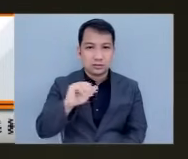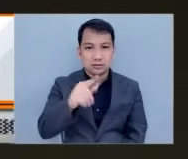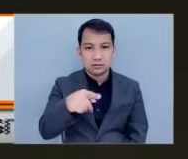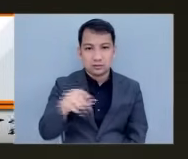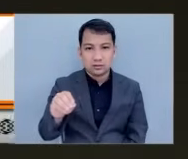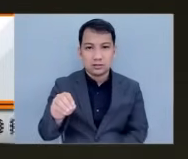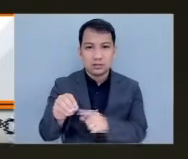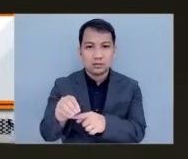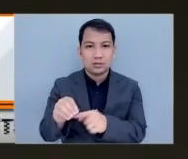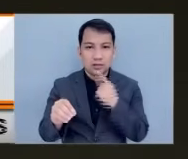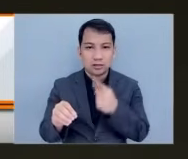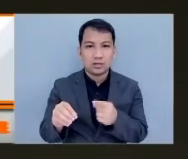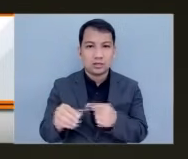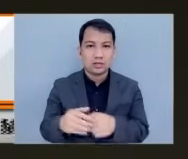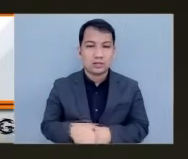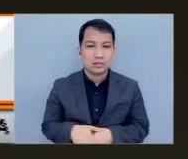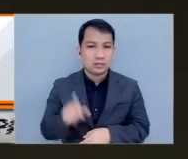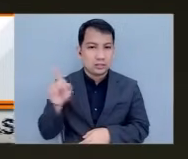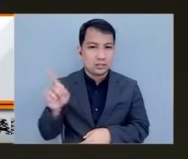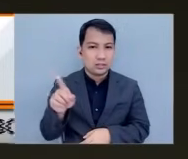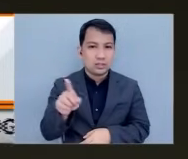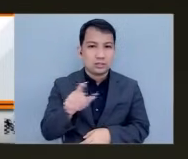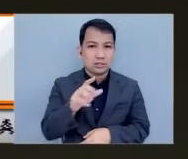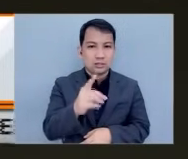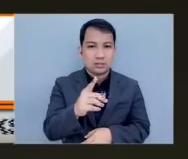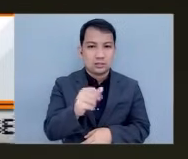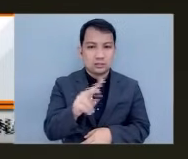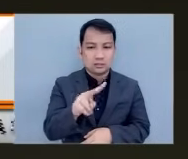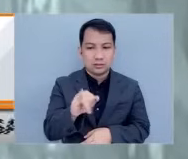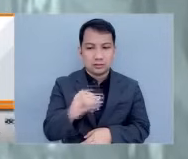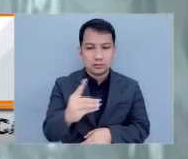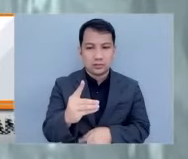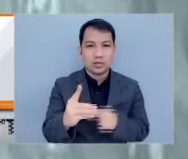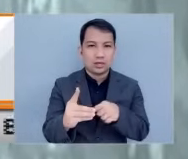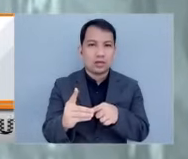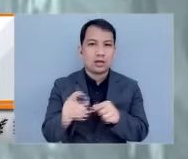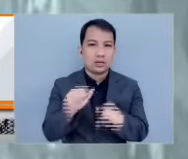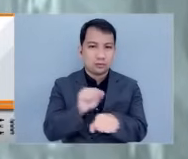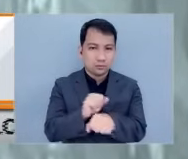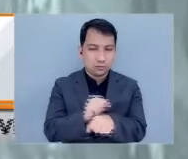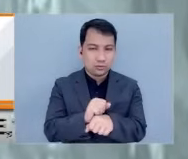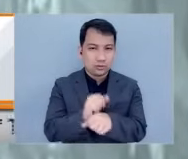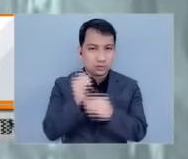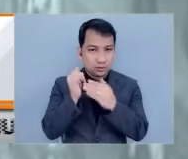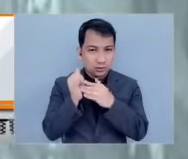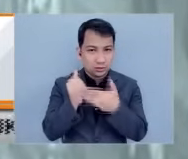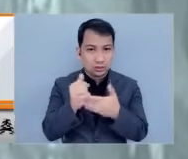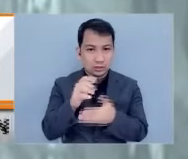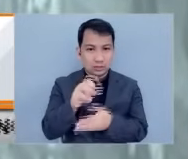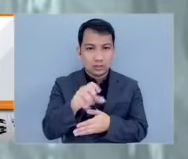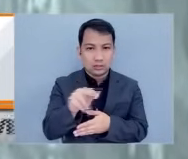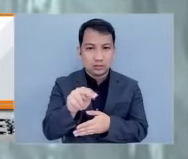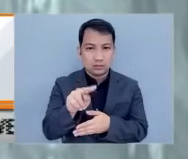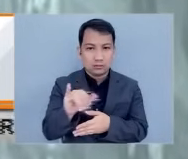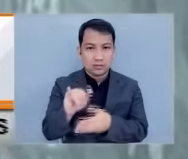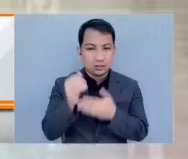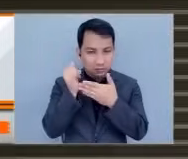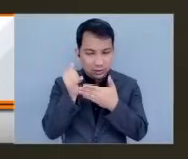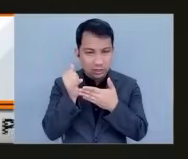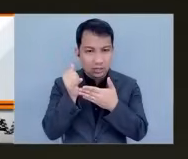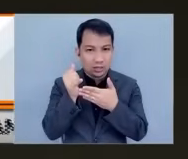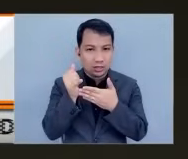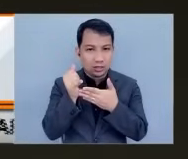Alias Rene. Siya si Alias David. Nagtrabaho din daw siya bilang cameraman sa SMNI at nakaranas din ng